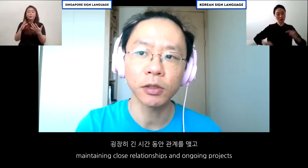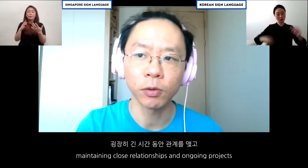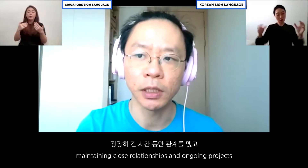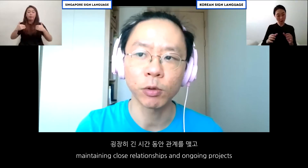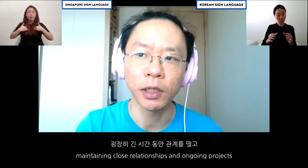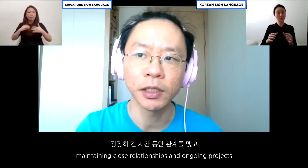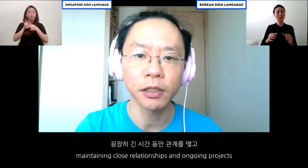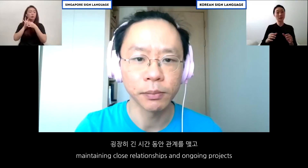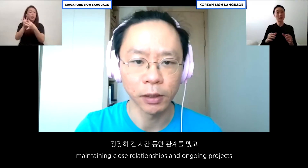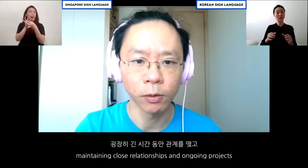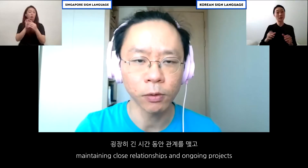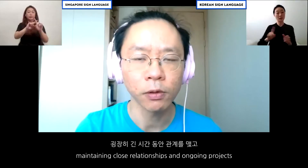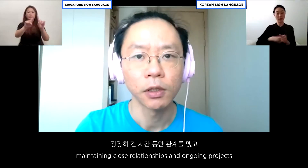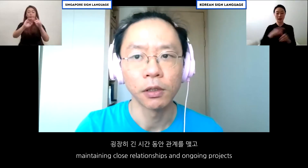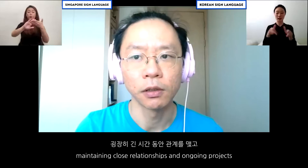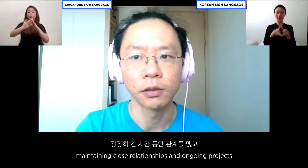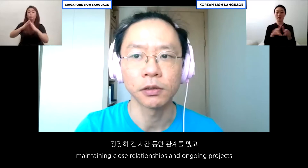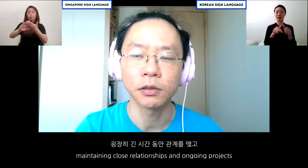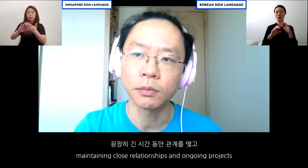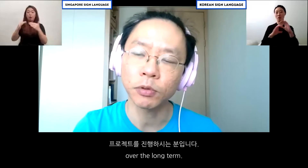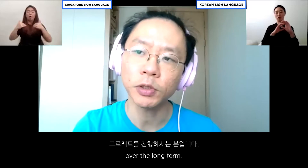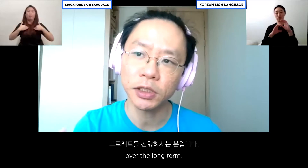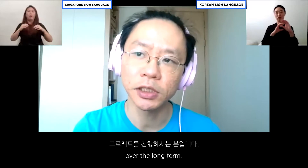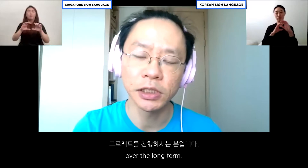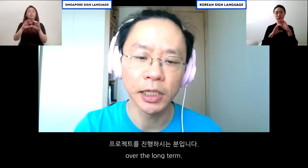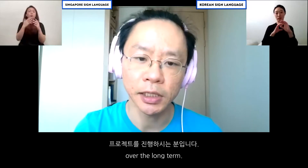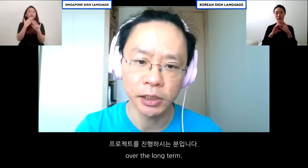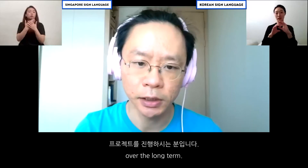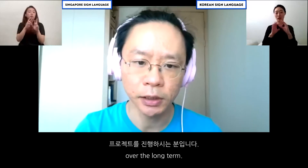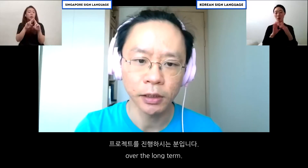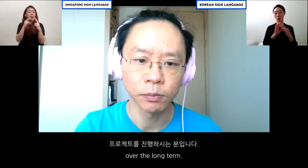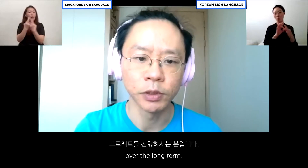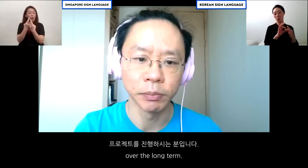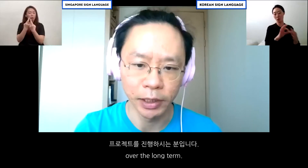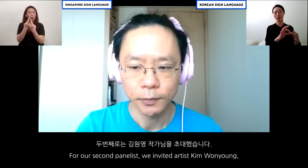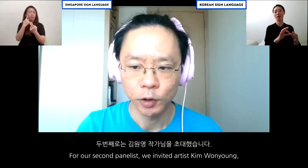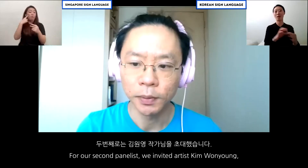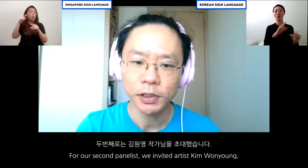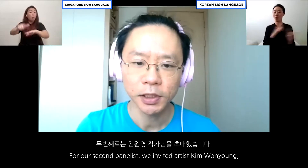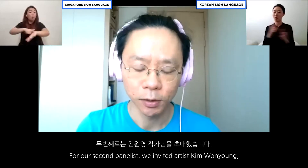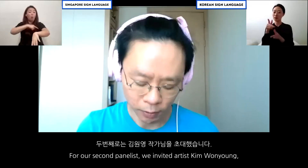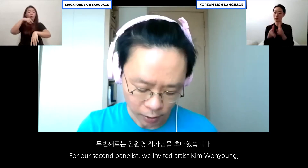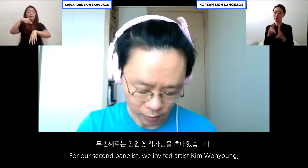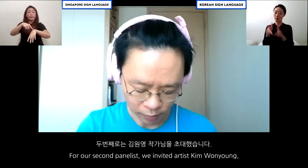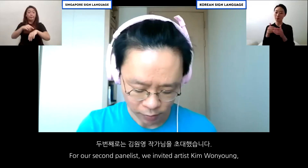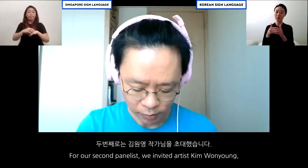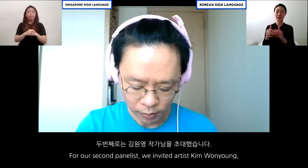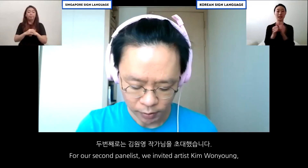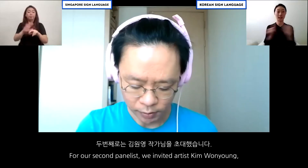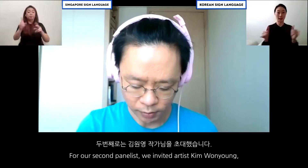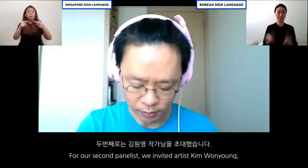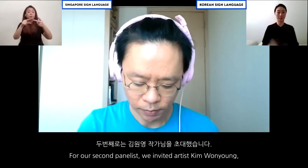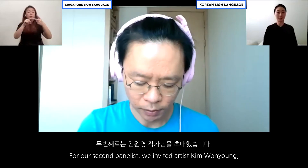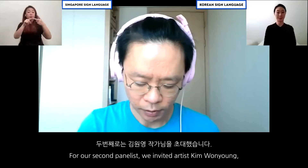긴 시간 동안 관계를 맺고 프로젝트를 진행하시는 분입니다. 두 번째로는